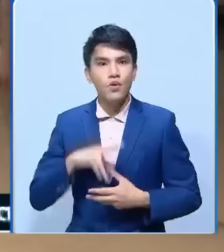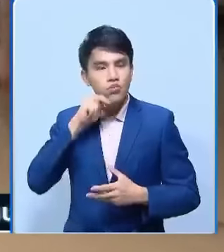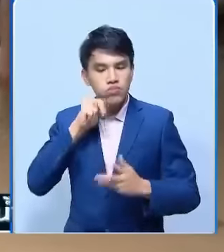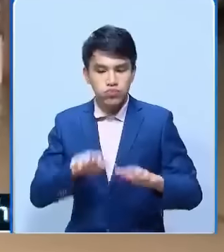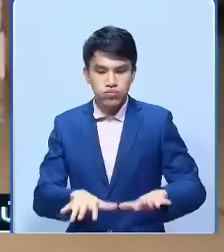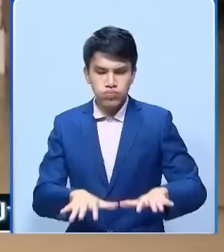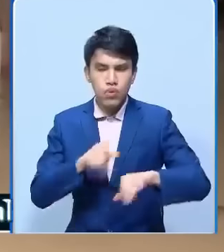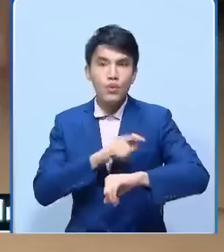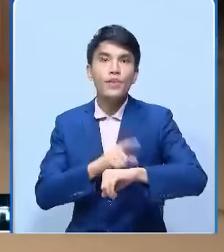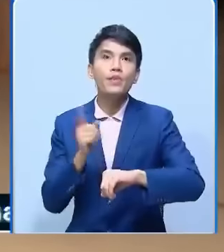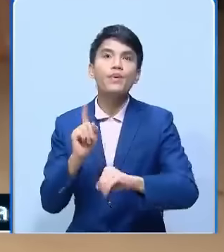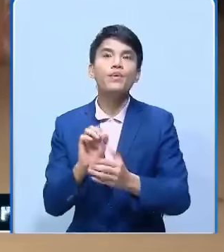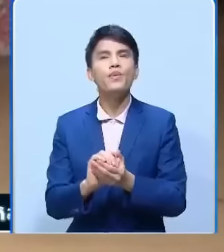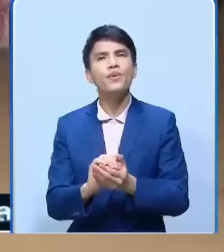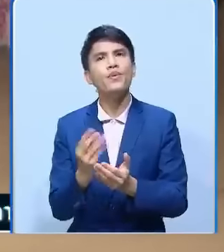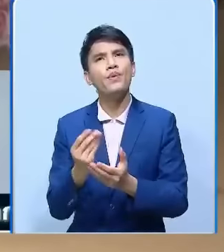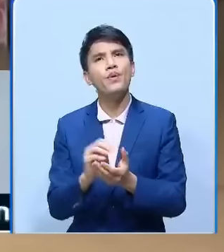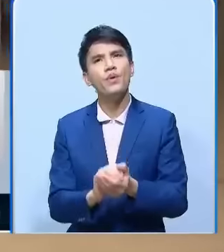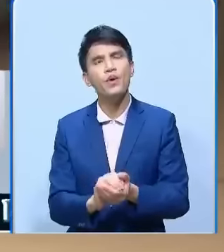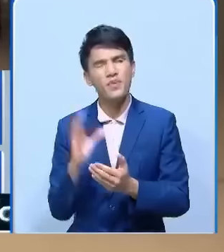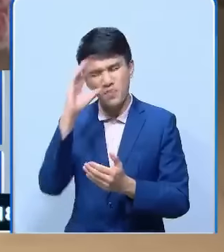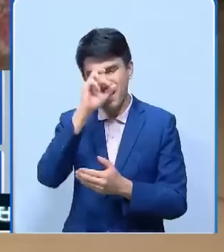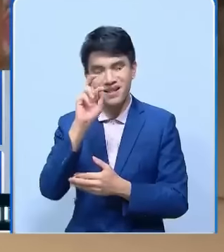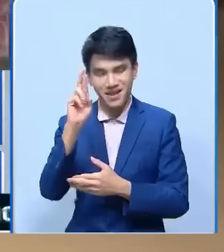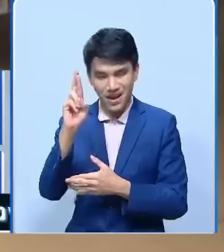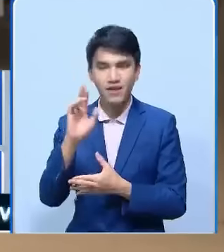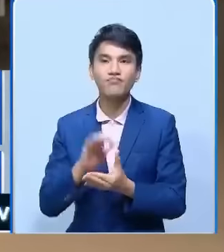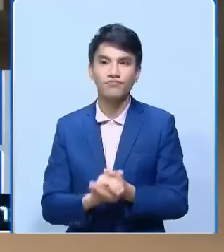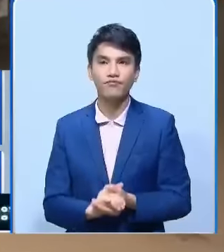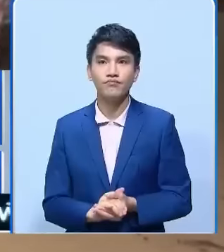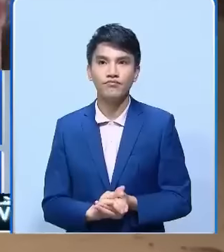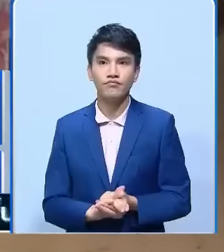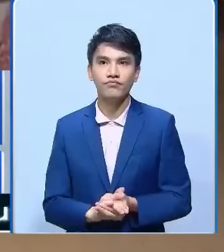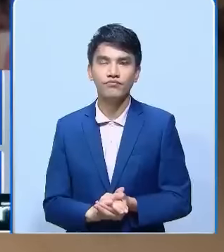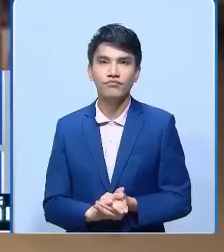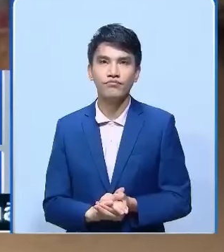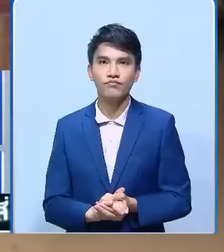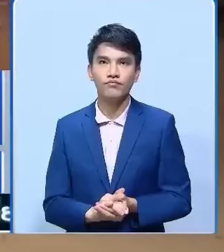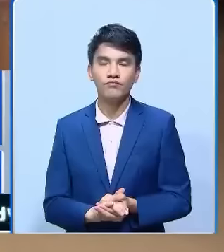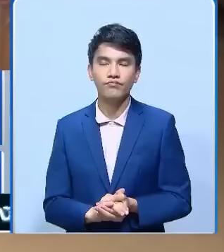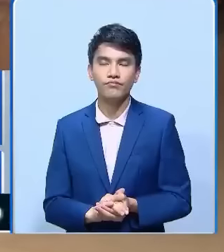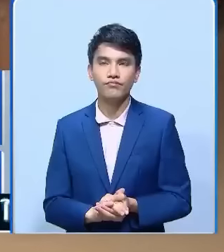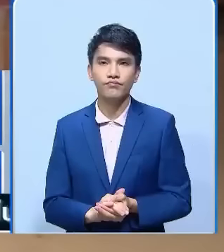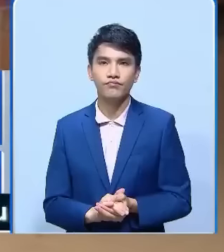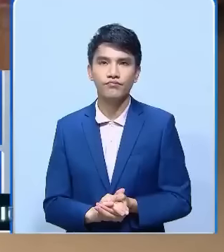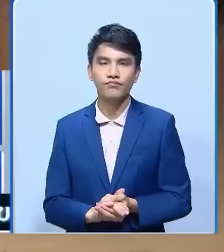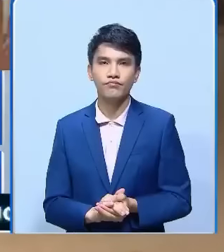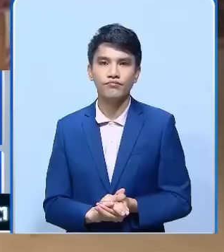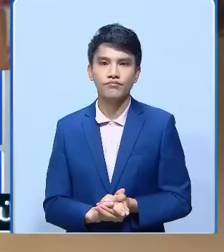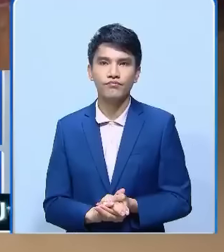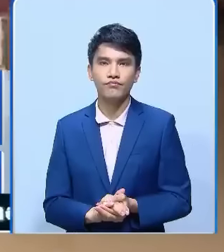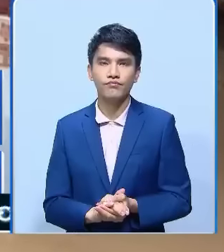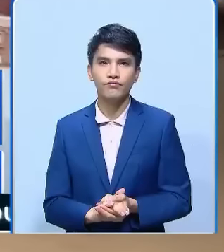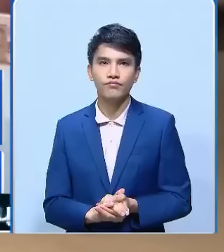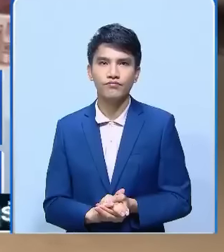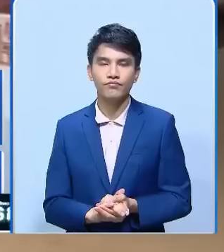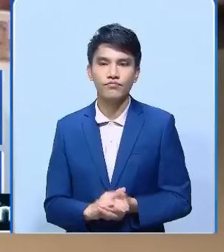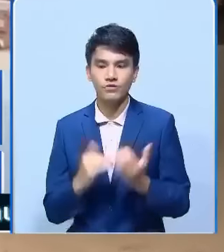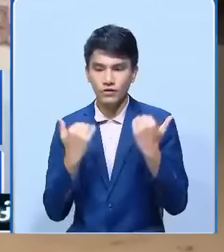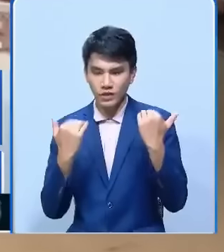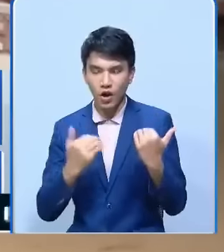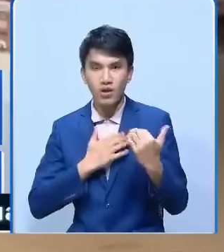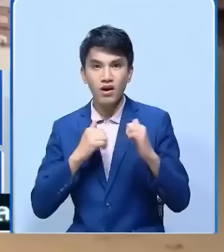แต่กี่โมงครับ ประมาณเที่ยงคืนนะเที่ยงคืนเนี่ยที่เข้ามาเนี่ยนะ ครับครับตอนนี้เราเดือดร้อน